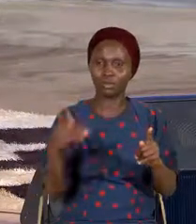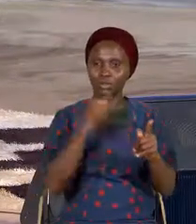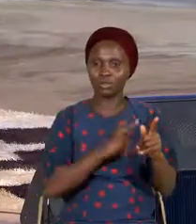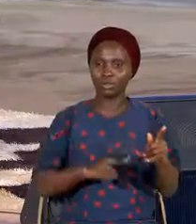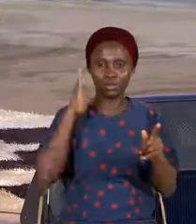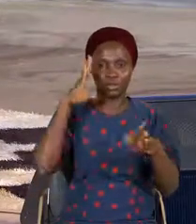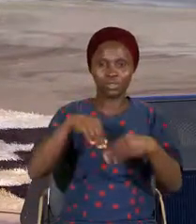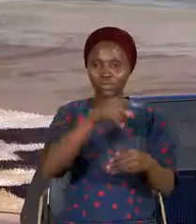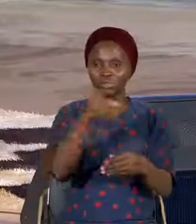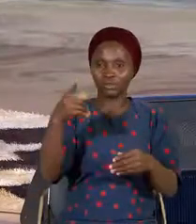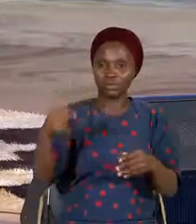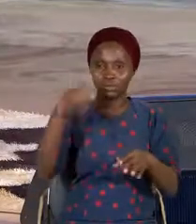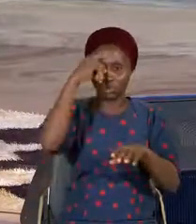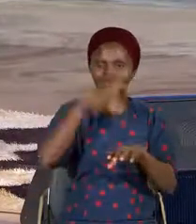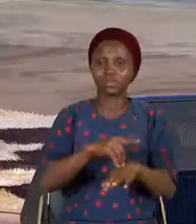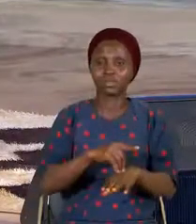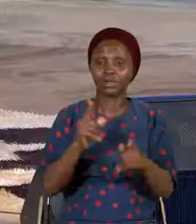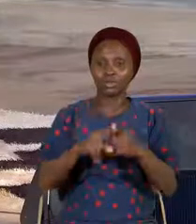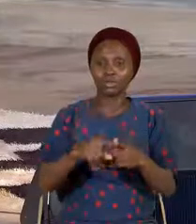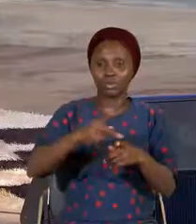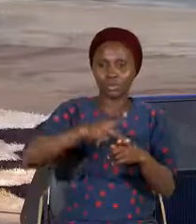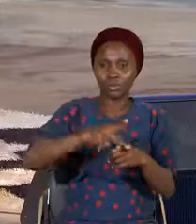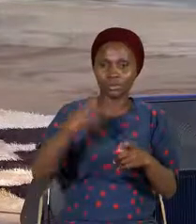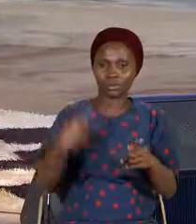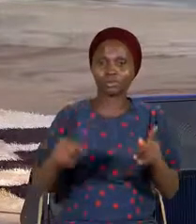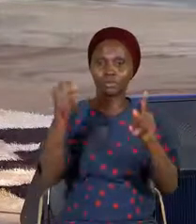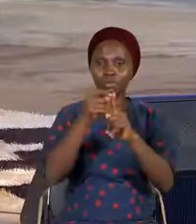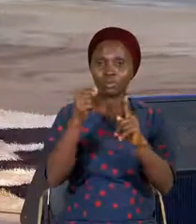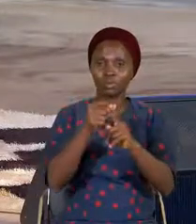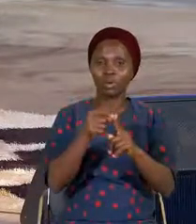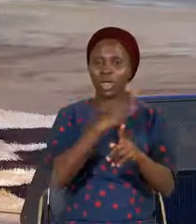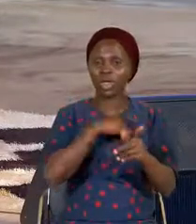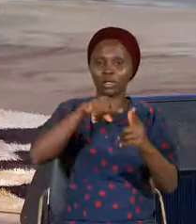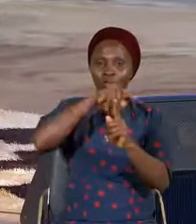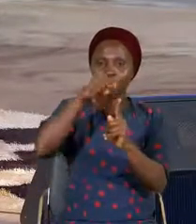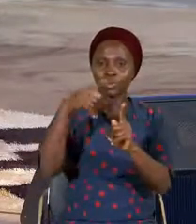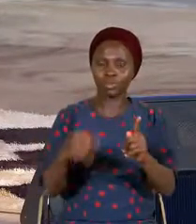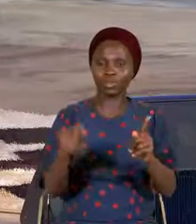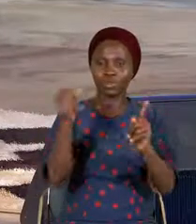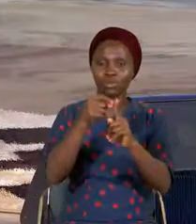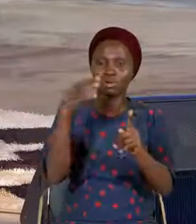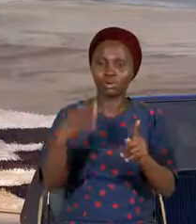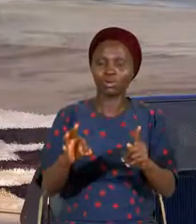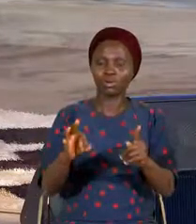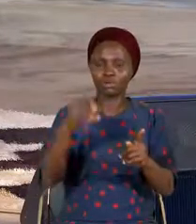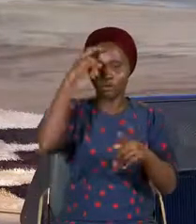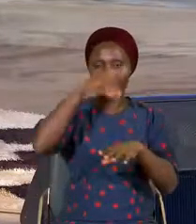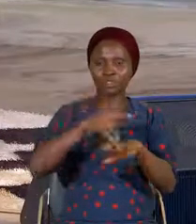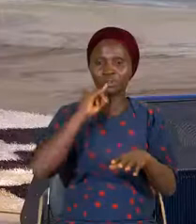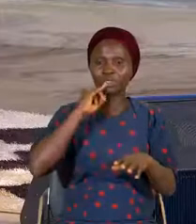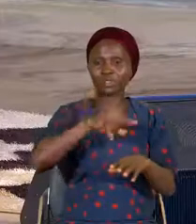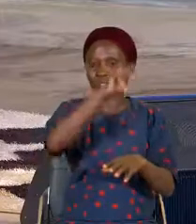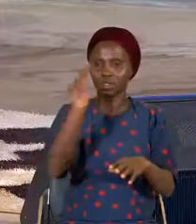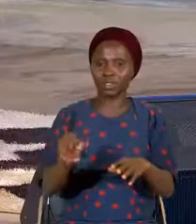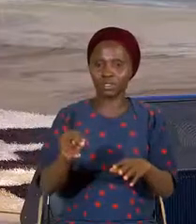le Seigneur vous donnera une sagesse pour appliquer la parole. Et lorsque la parole